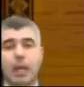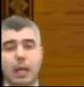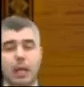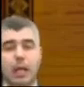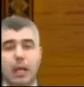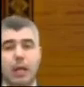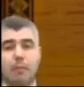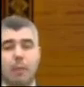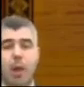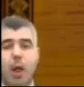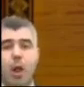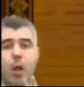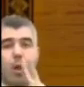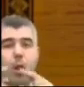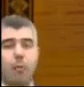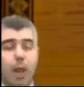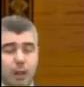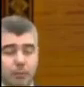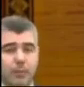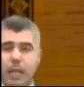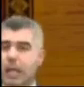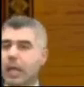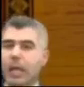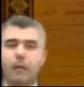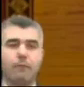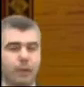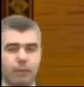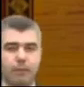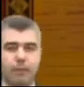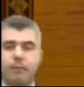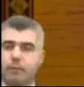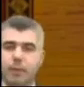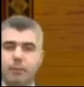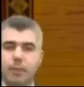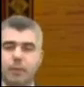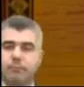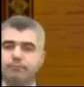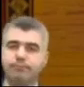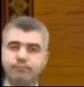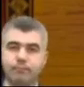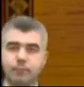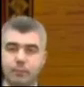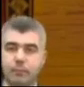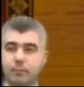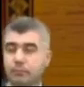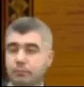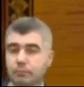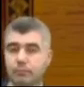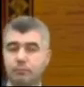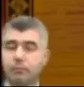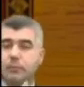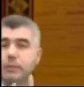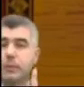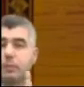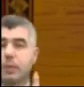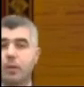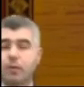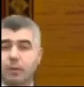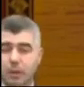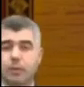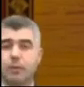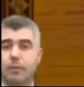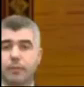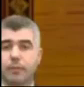أيضا يجب أن يكون هناك وقف إطلاق النار، وقف الأعمال العسكرية. نحن نعمل على ذلك منذ عدة